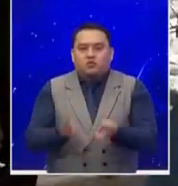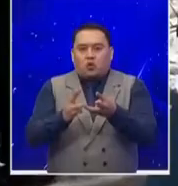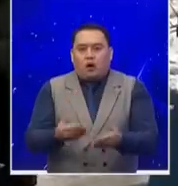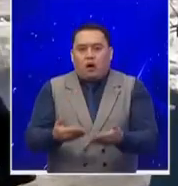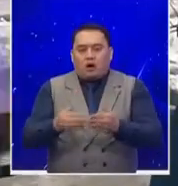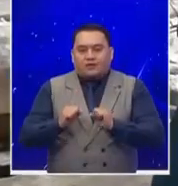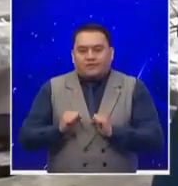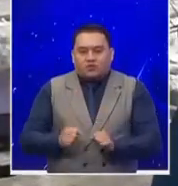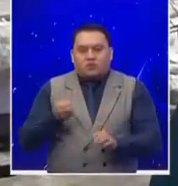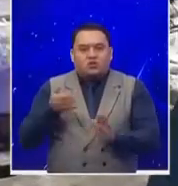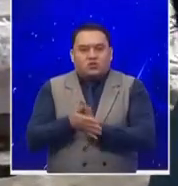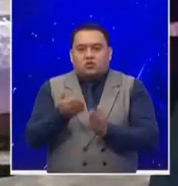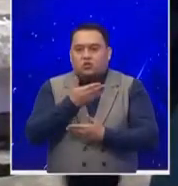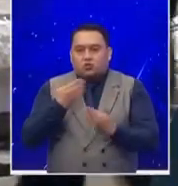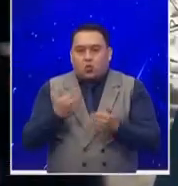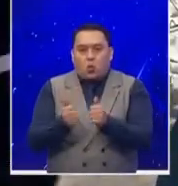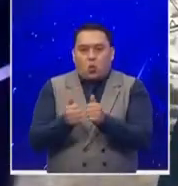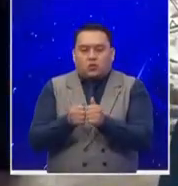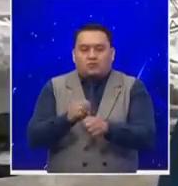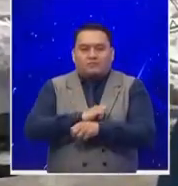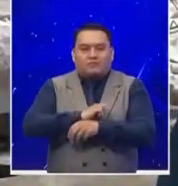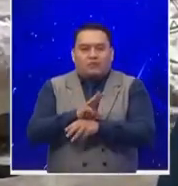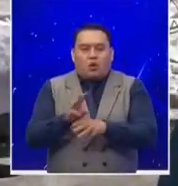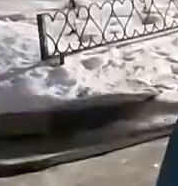ауыздықтаудың арқасында шығын жоқ. Көрші пәтерлерге от тарамады.